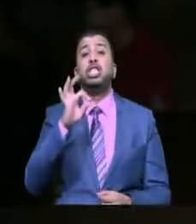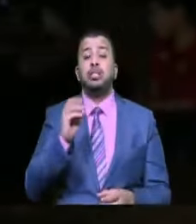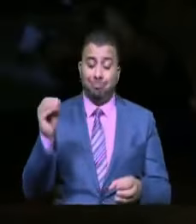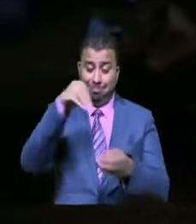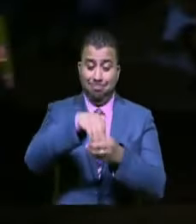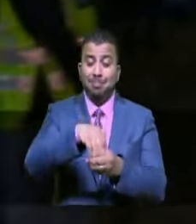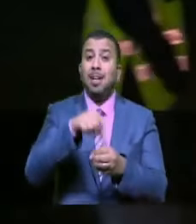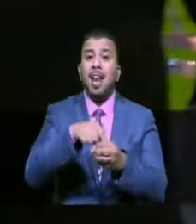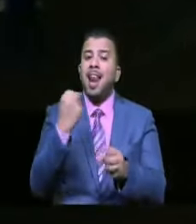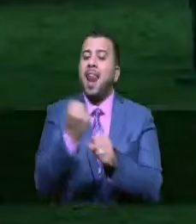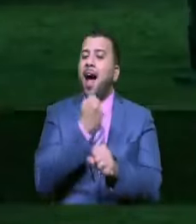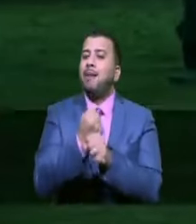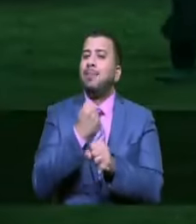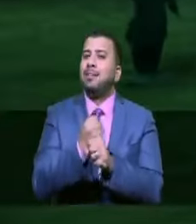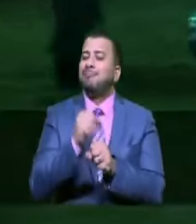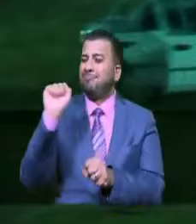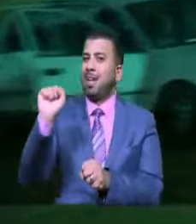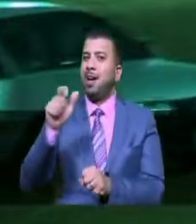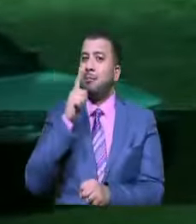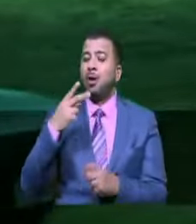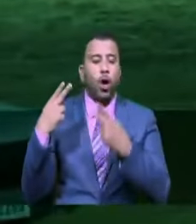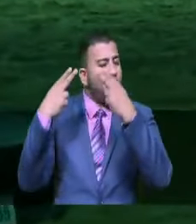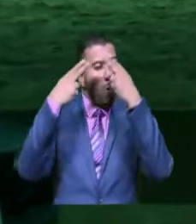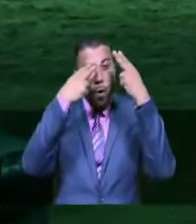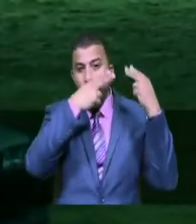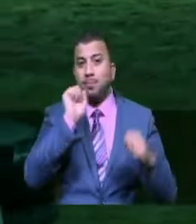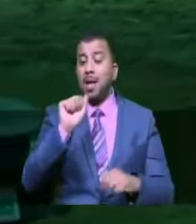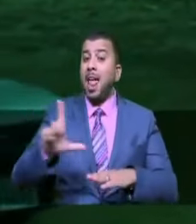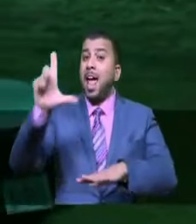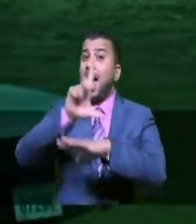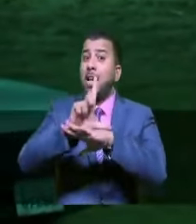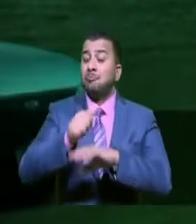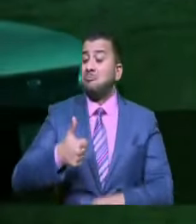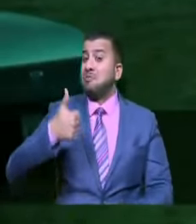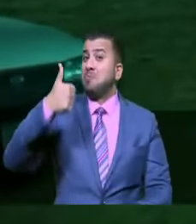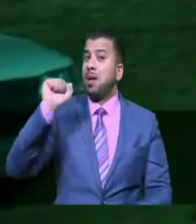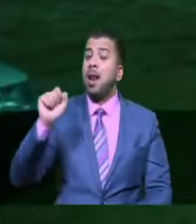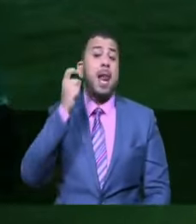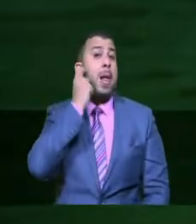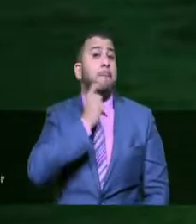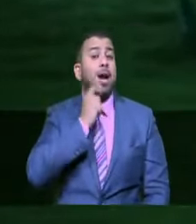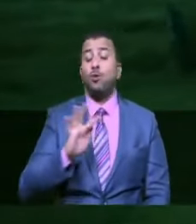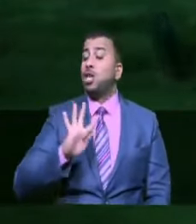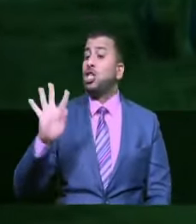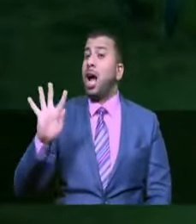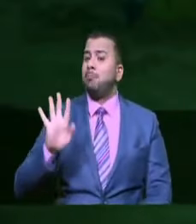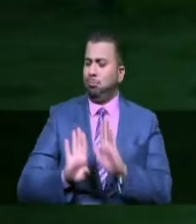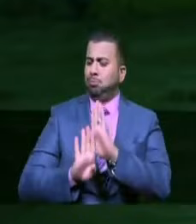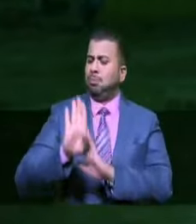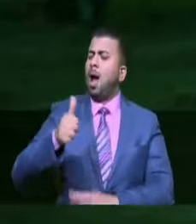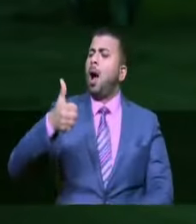العاملين وواقع العمل ستعكس رؤى القياده الرشيده الى جعل الامارات وشعبها في مقدمه